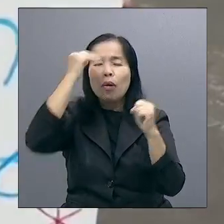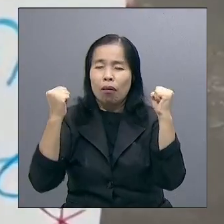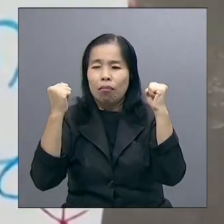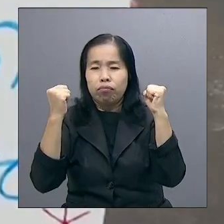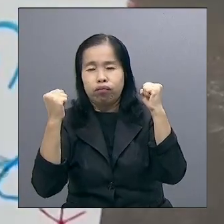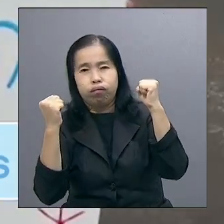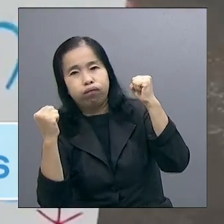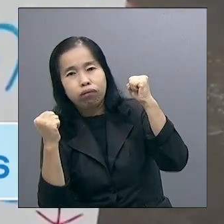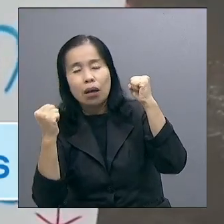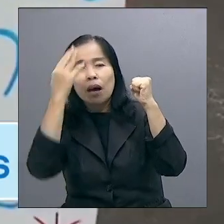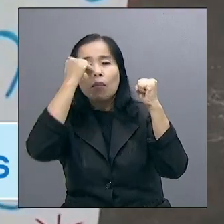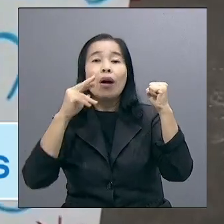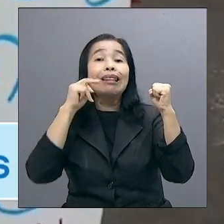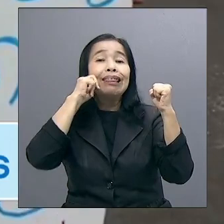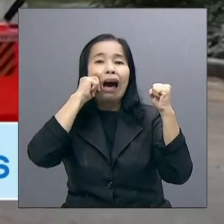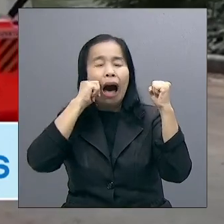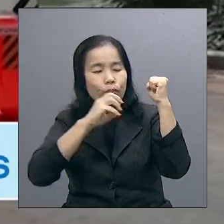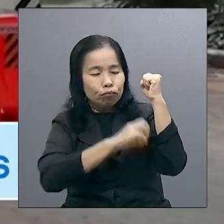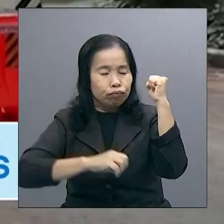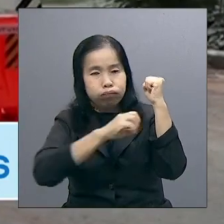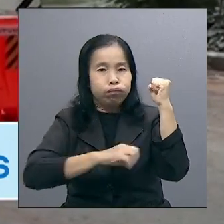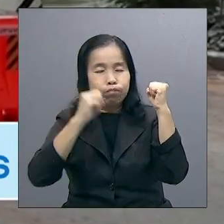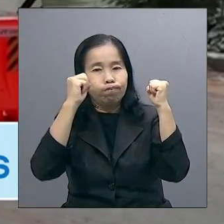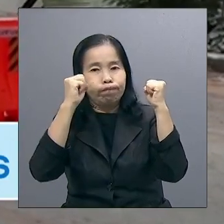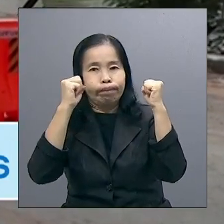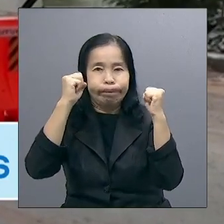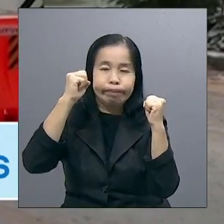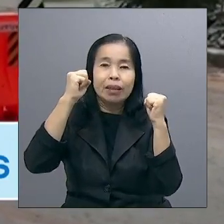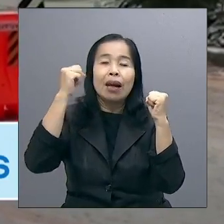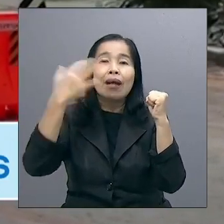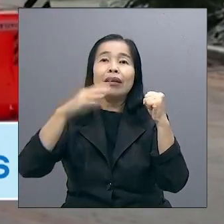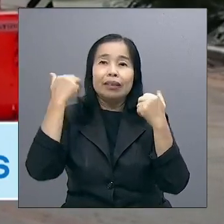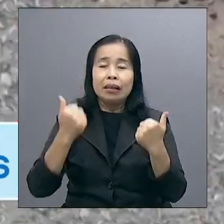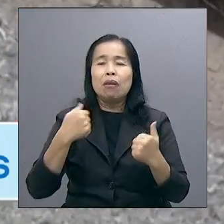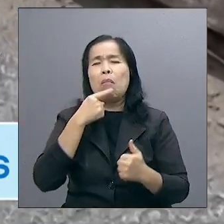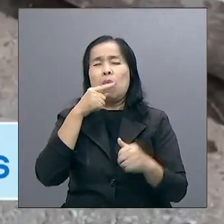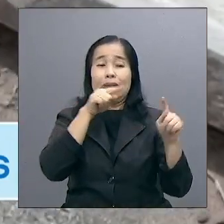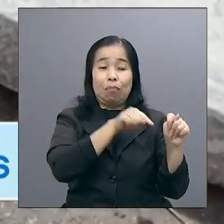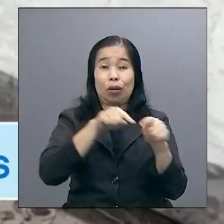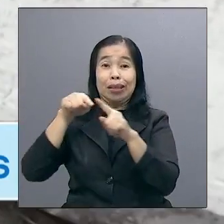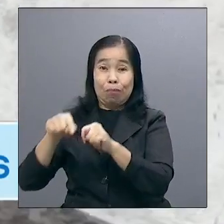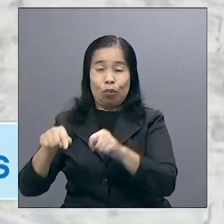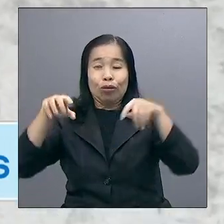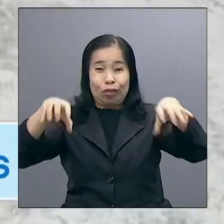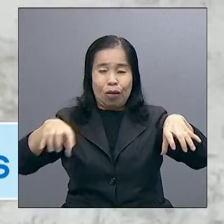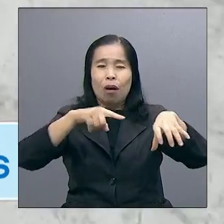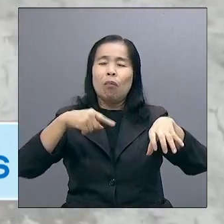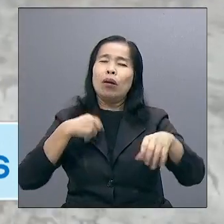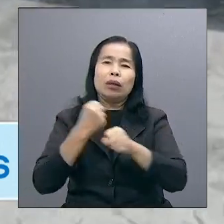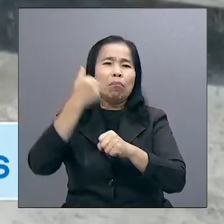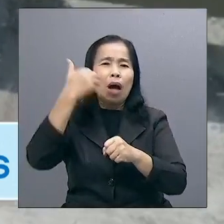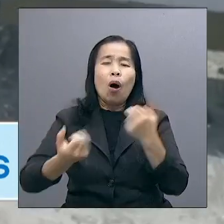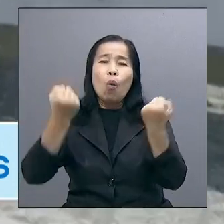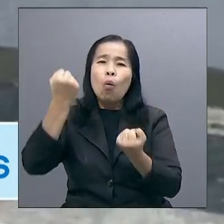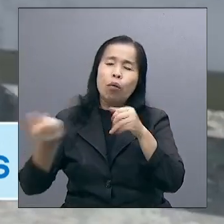ตัวจากการกัดซ้ของน้ำมานานหลายเดือนแล้วชาวบ้านก็สองตำบนบอกวาไม่สามารถบนทุกพืนผลทางกันเก